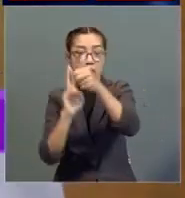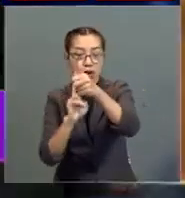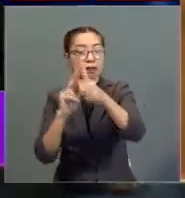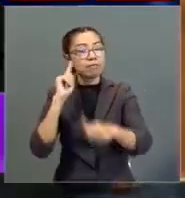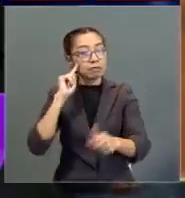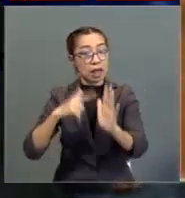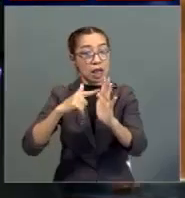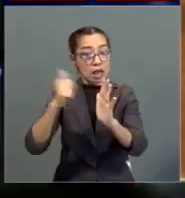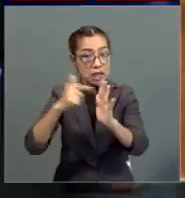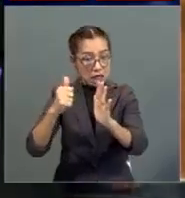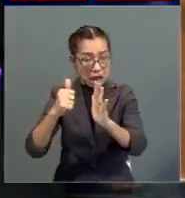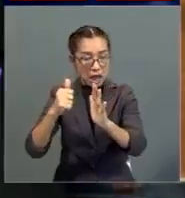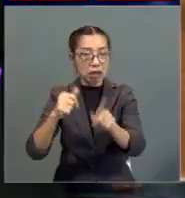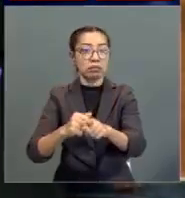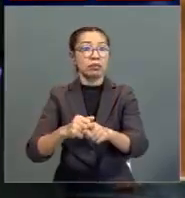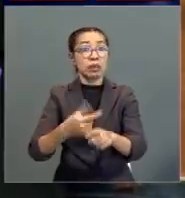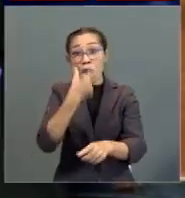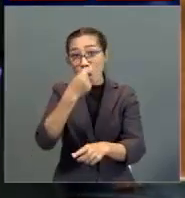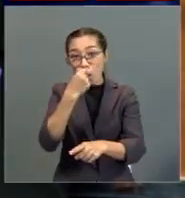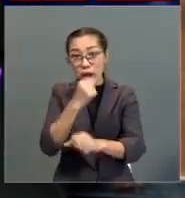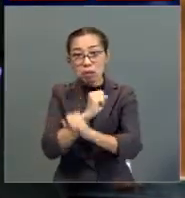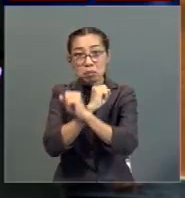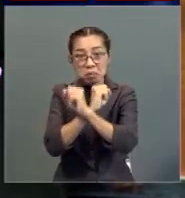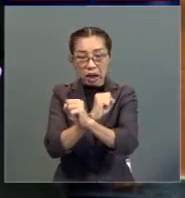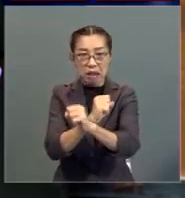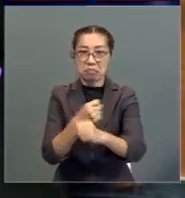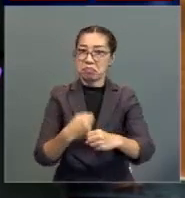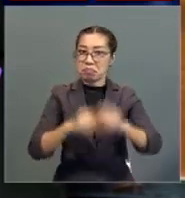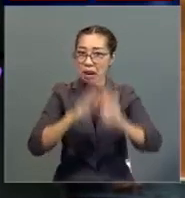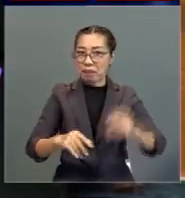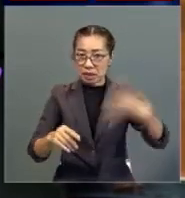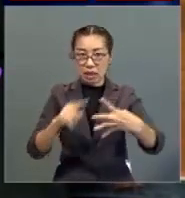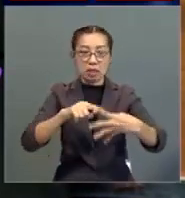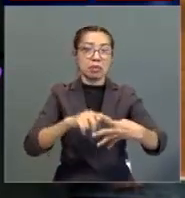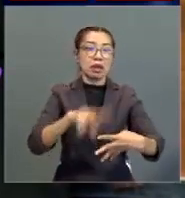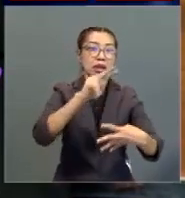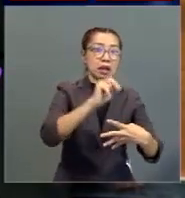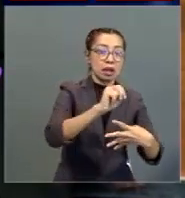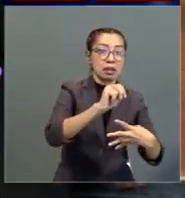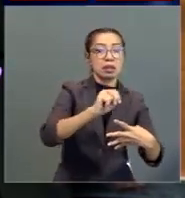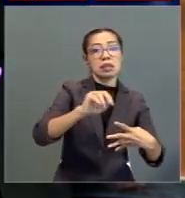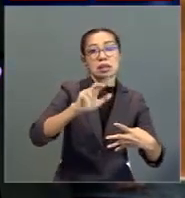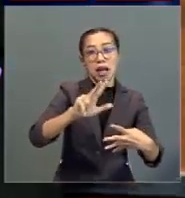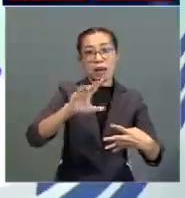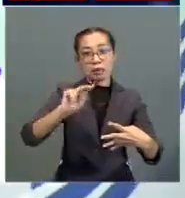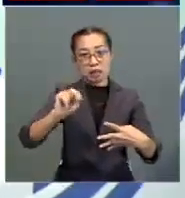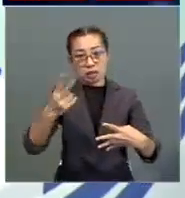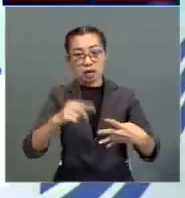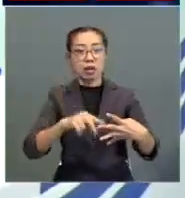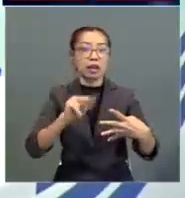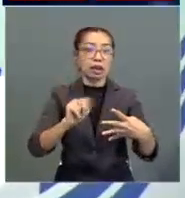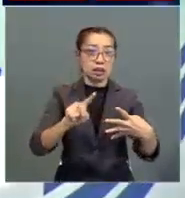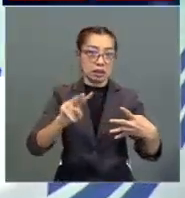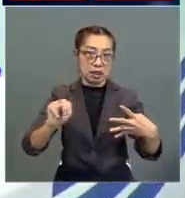วัคซีนป้องกันโรคไข้หวัดใหญ่ชนิด4สายพันธุ์คือสายพันธุ์ H3N2 สายพันธุ์